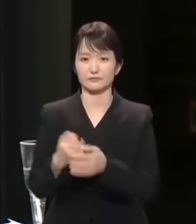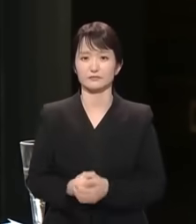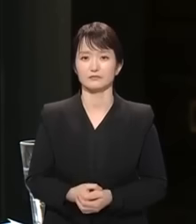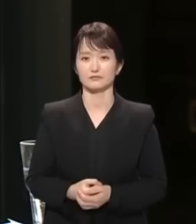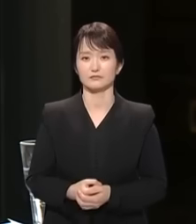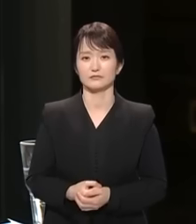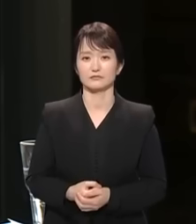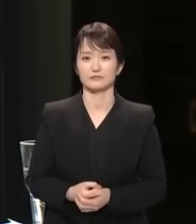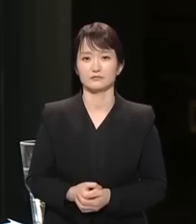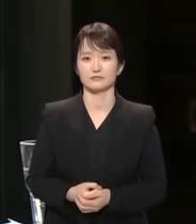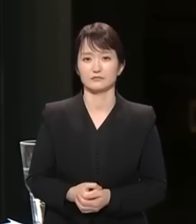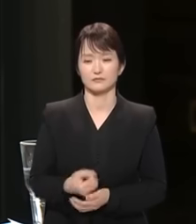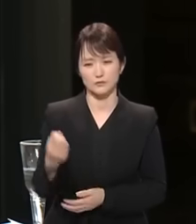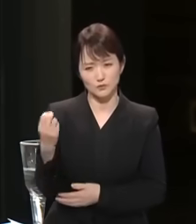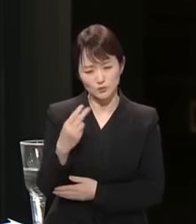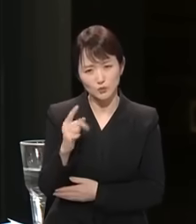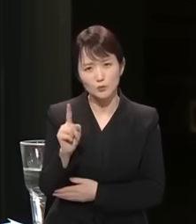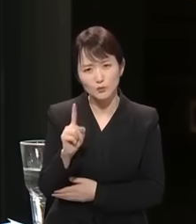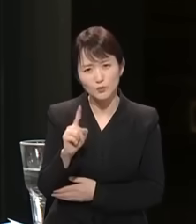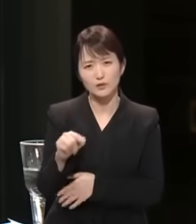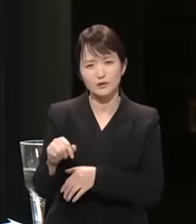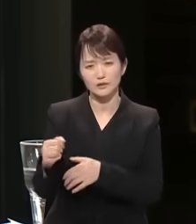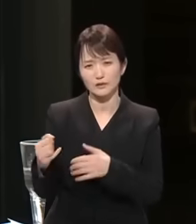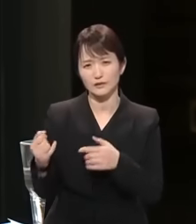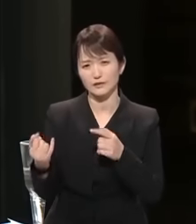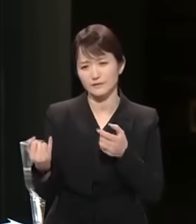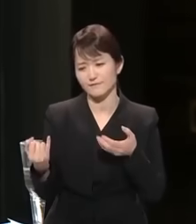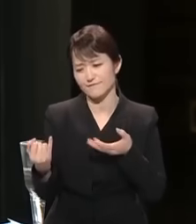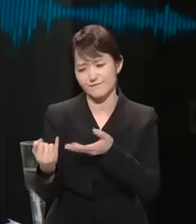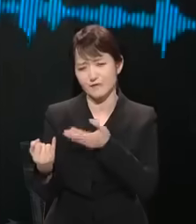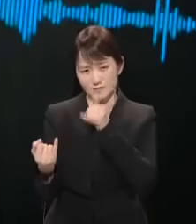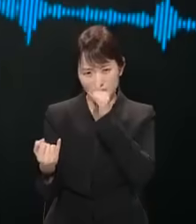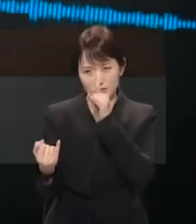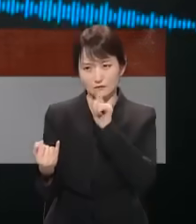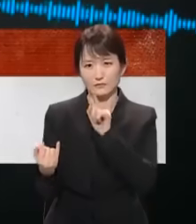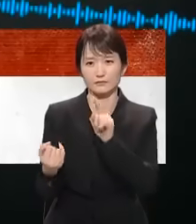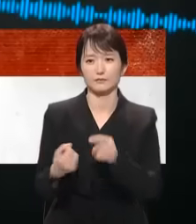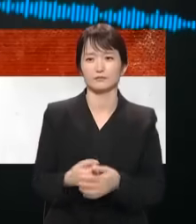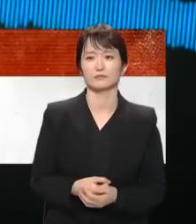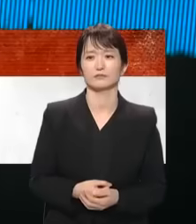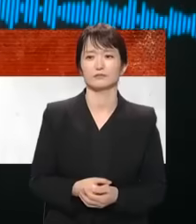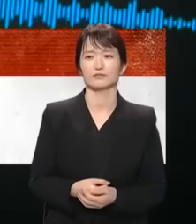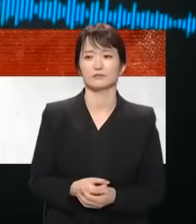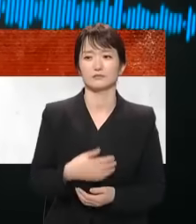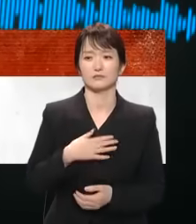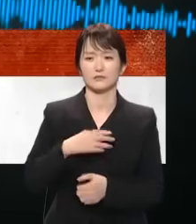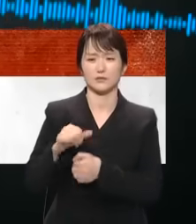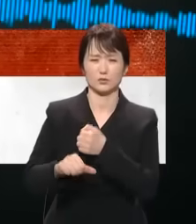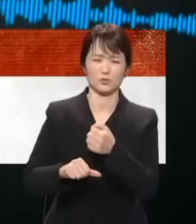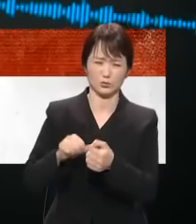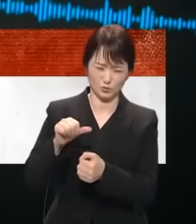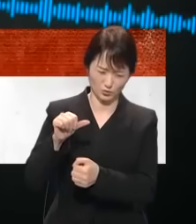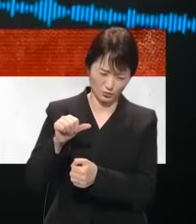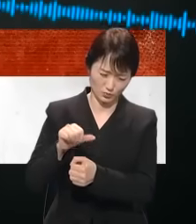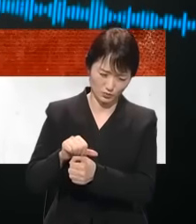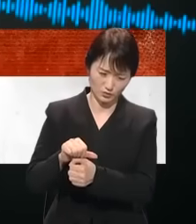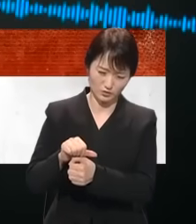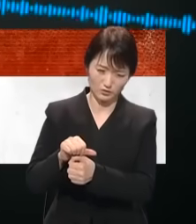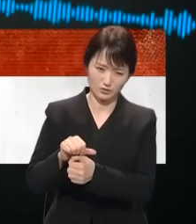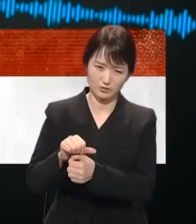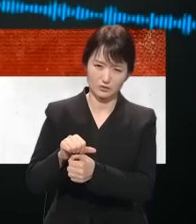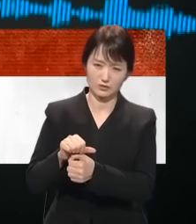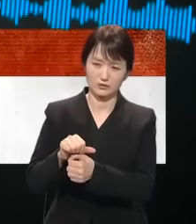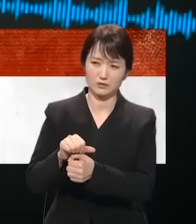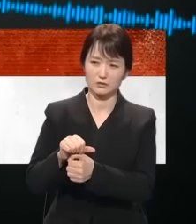당했다고 주장하고 있습니다 이건 주장입니다 일단 들어보시죠 지금 5년째 당한 상태고요 이제